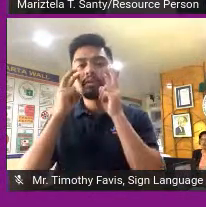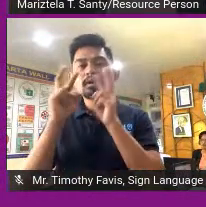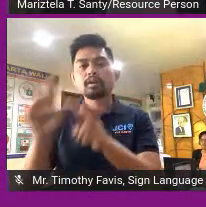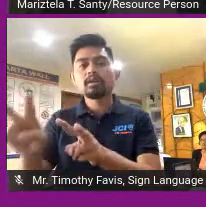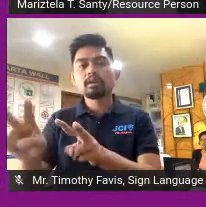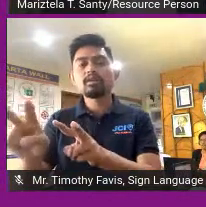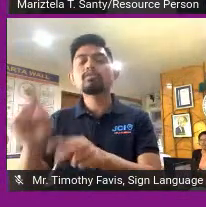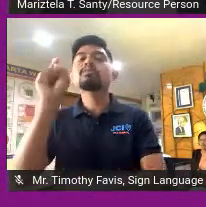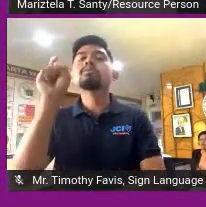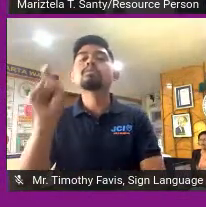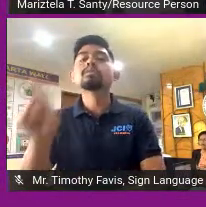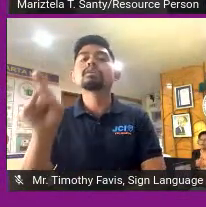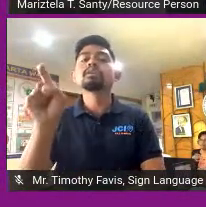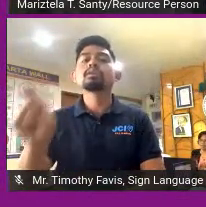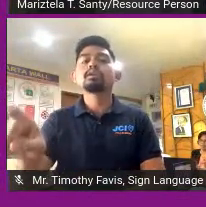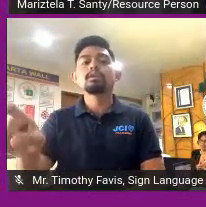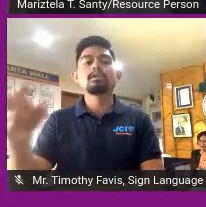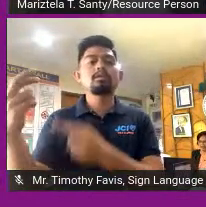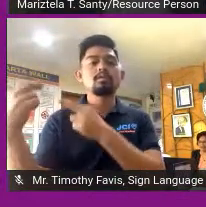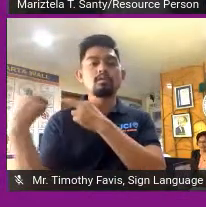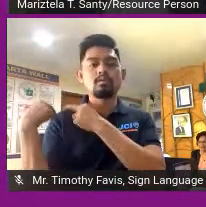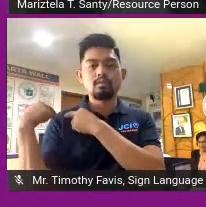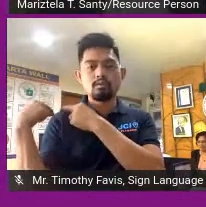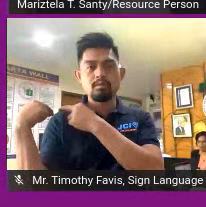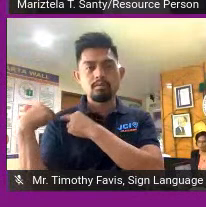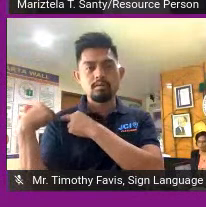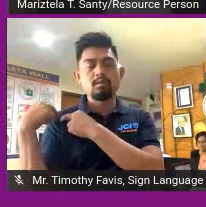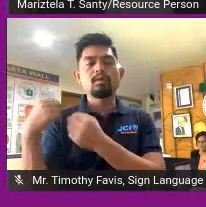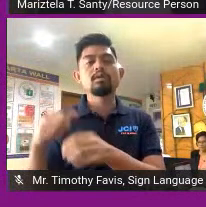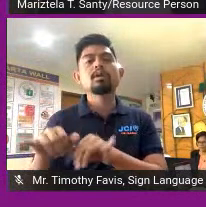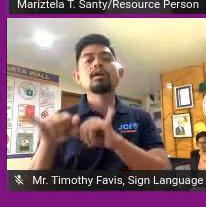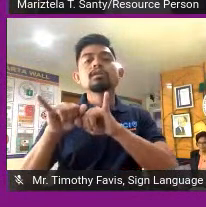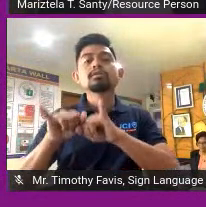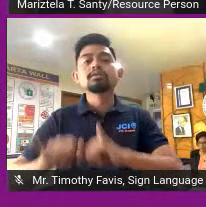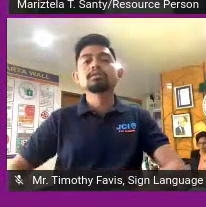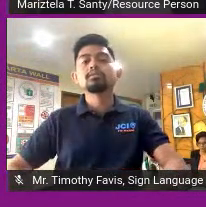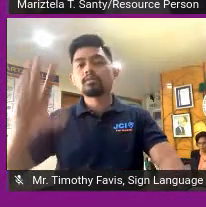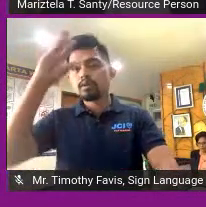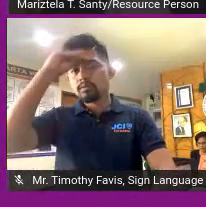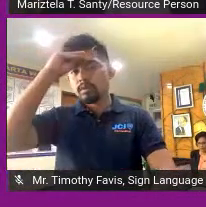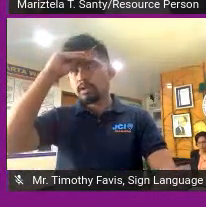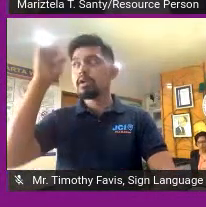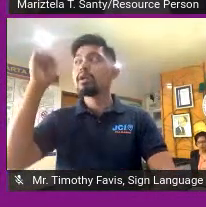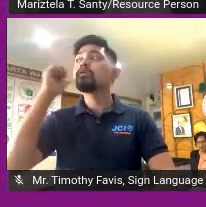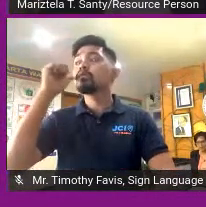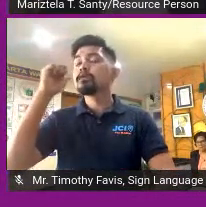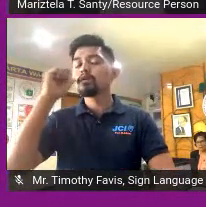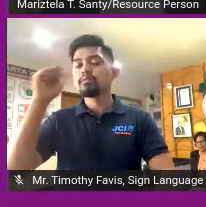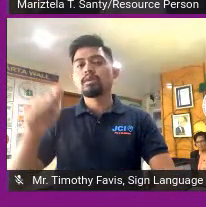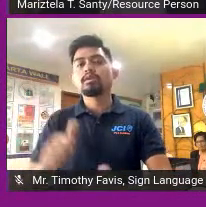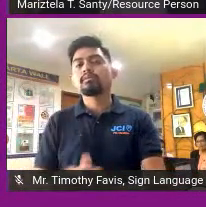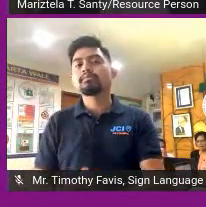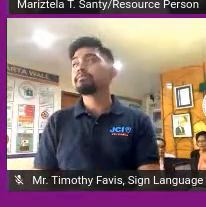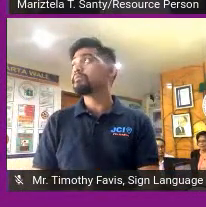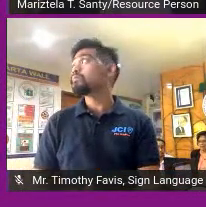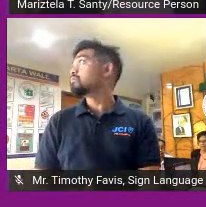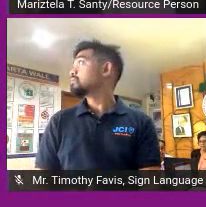the roles, and lahat ng mga pangangailangan ng both men and women. Though we have